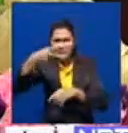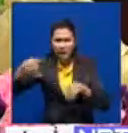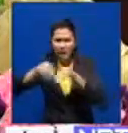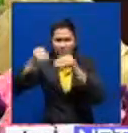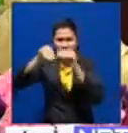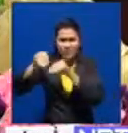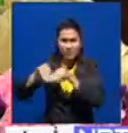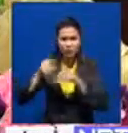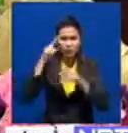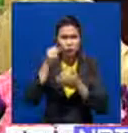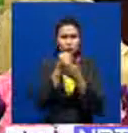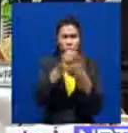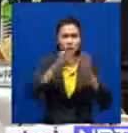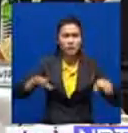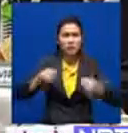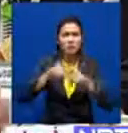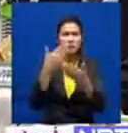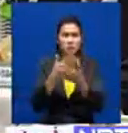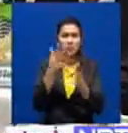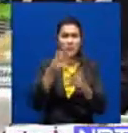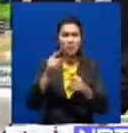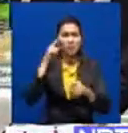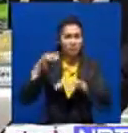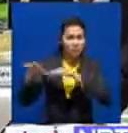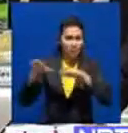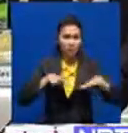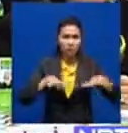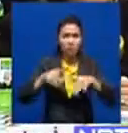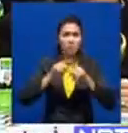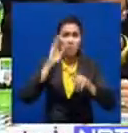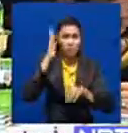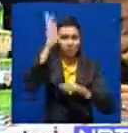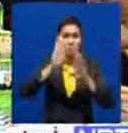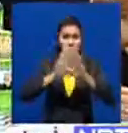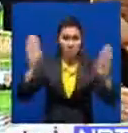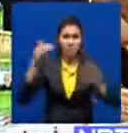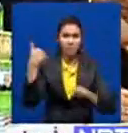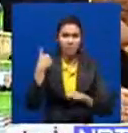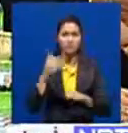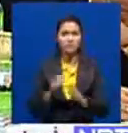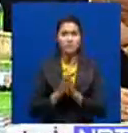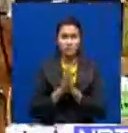หลือนักเรียนที่ขาดแคลนทุนทรัพย์รับมือเหตุภัยพิบัติต่างๆช่วงเปิดเทอม